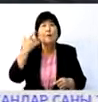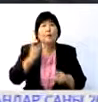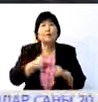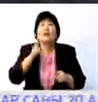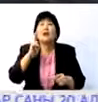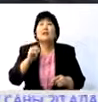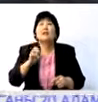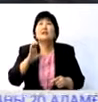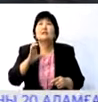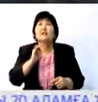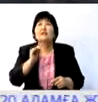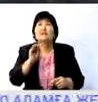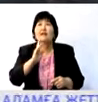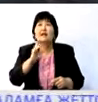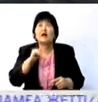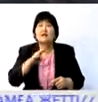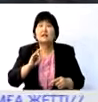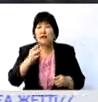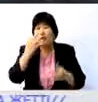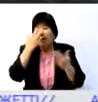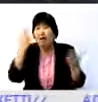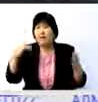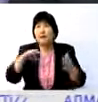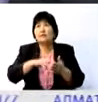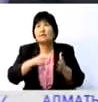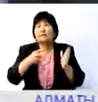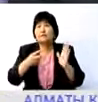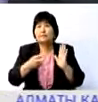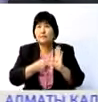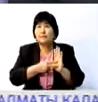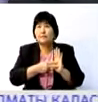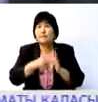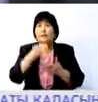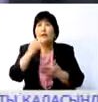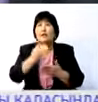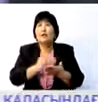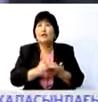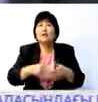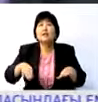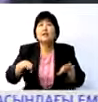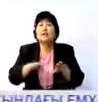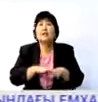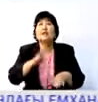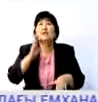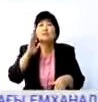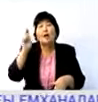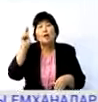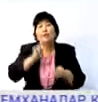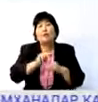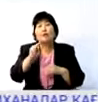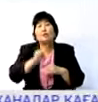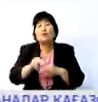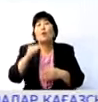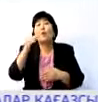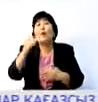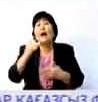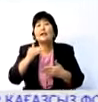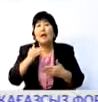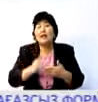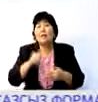классификатор халықаралық стандарттау ережесіне сәйкес болды. Білім беру бағдарламаларын